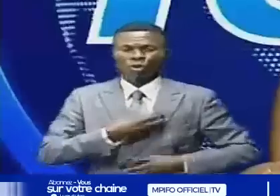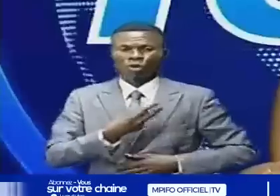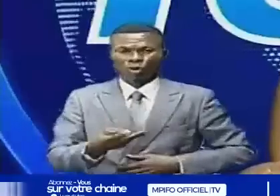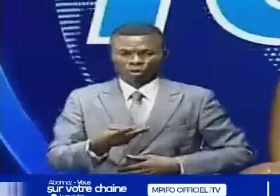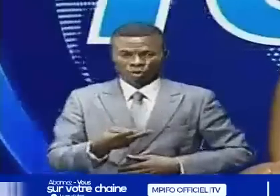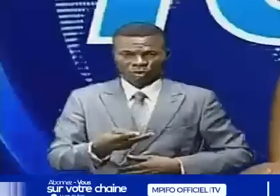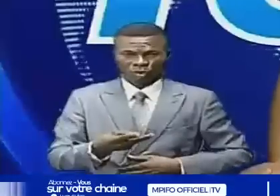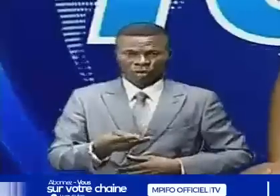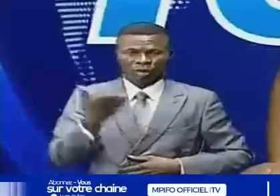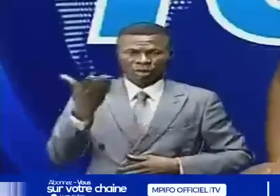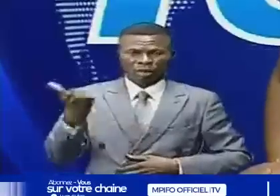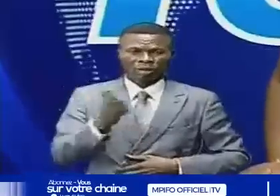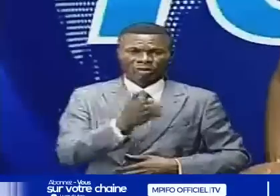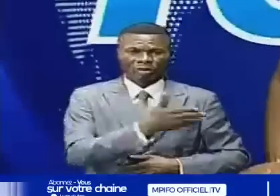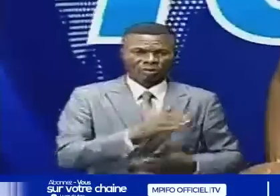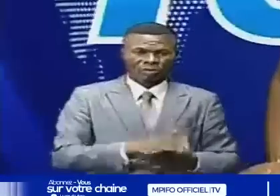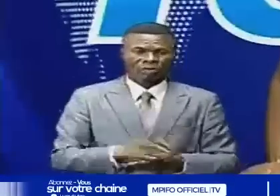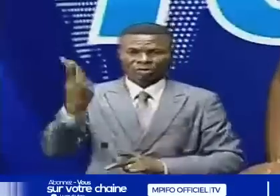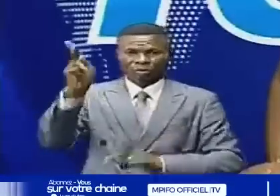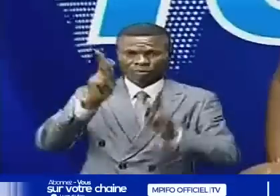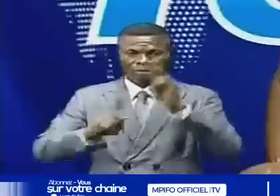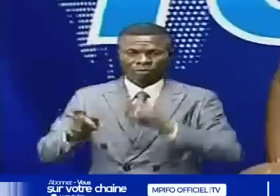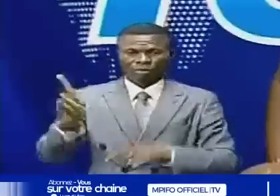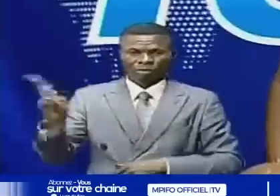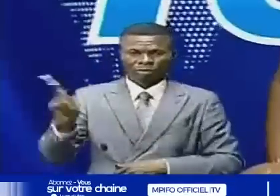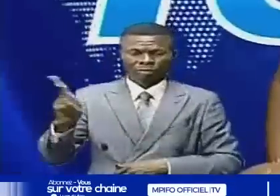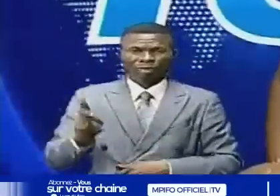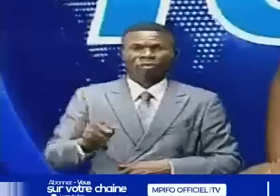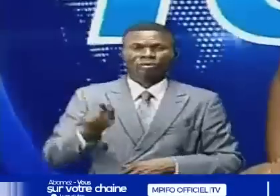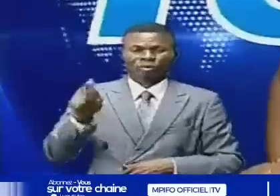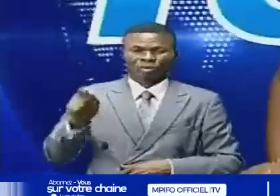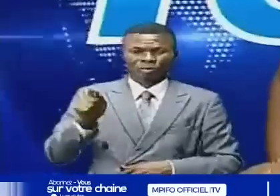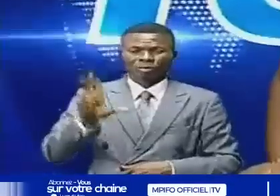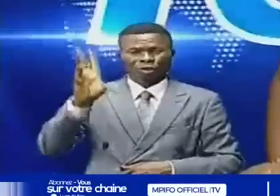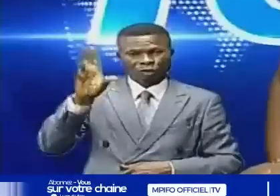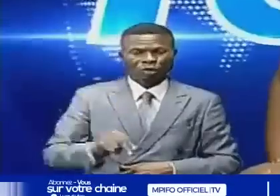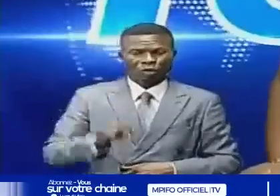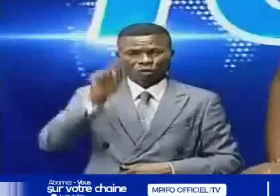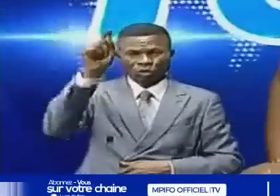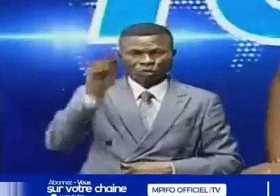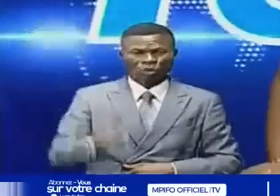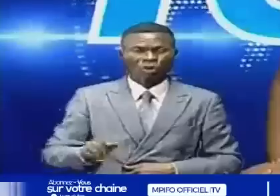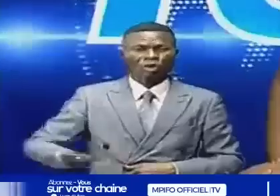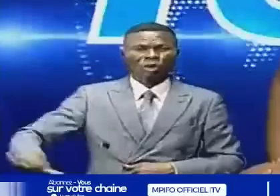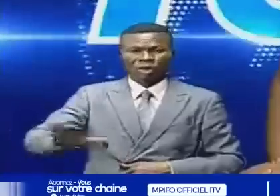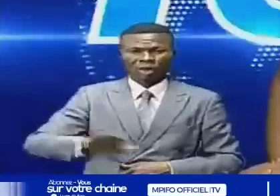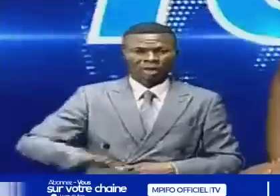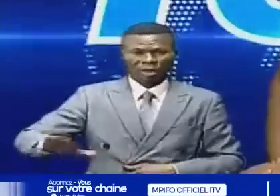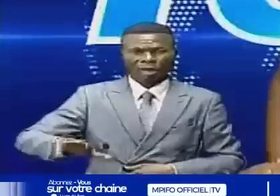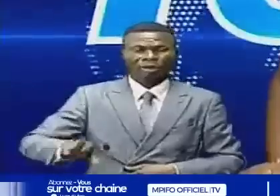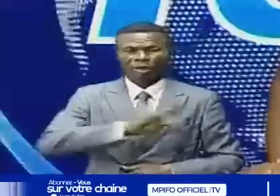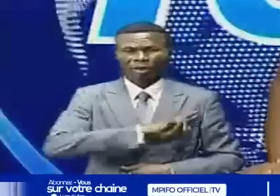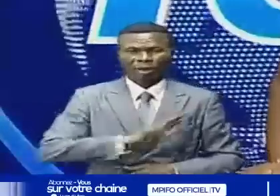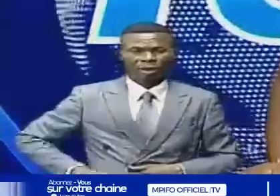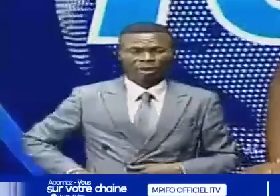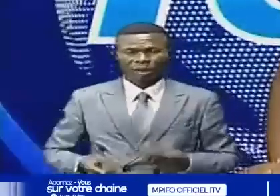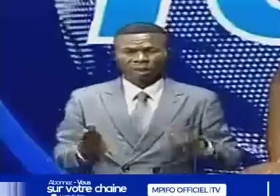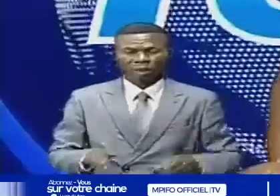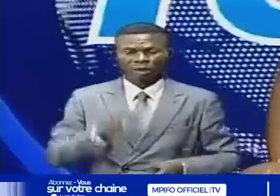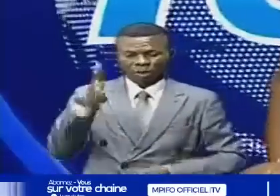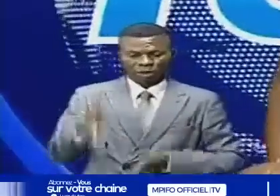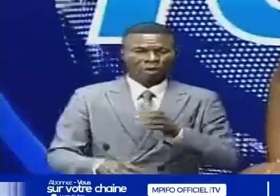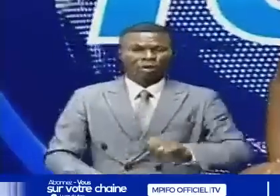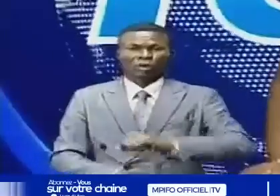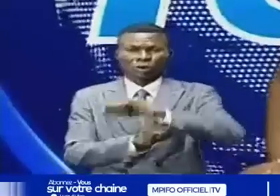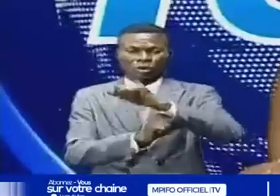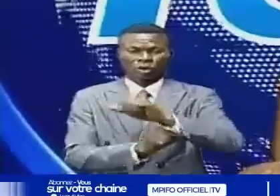Traye Mbongo. La population du Kasai-Tchikapa dit non à la balkanisation de la République démocratique du Congo. Une marche de soutien